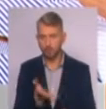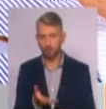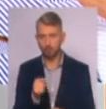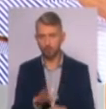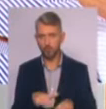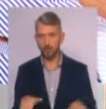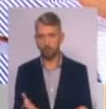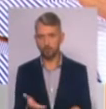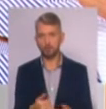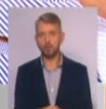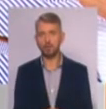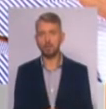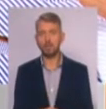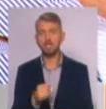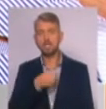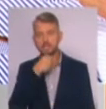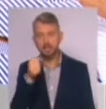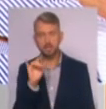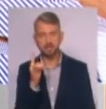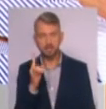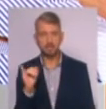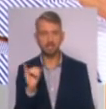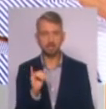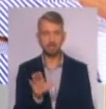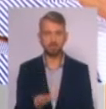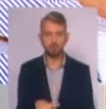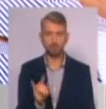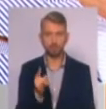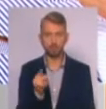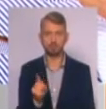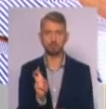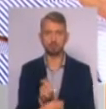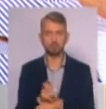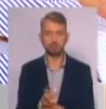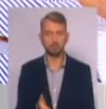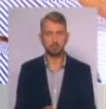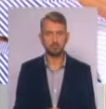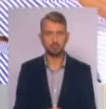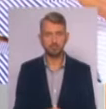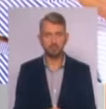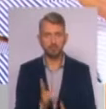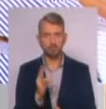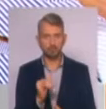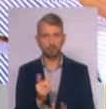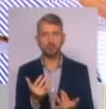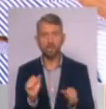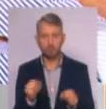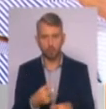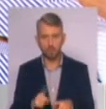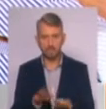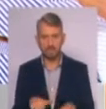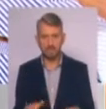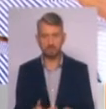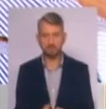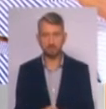рік в цьому садочку. В мене і старша дитина, і молодша, цей садочок відвідую. Ну, скільки ж можна, це ж діти.